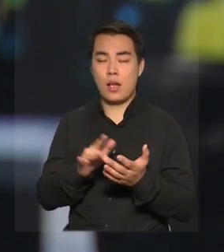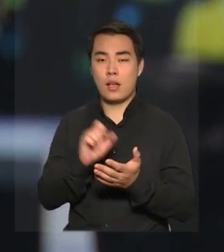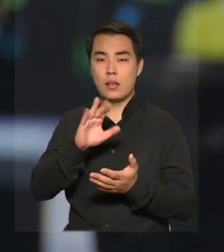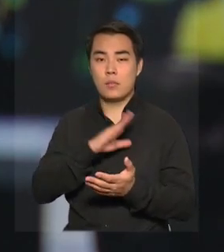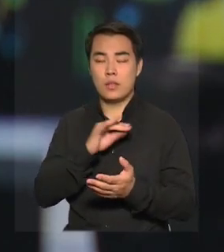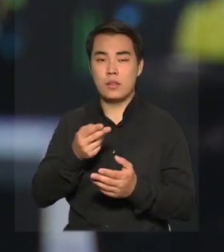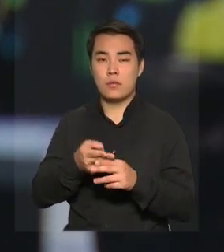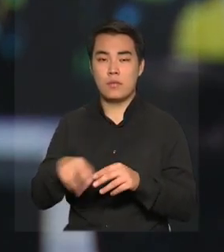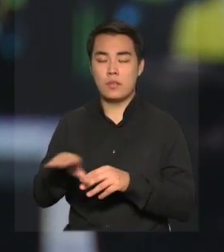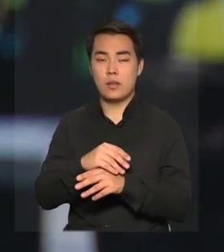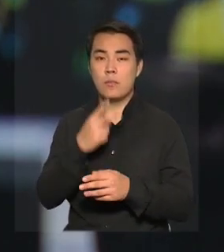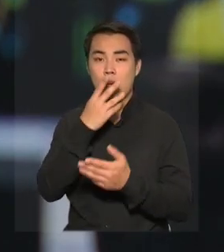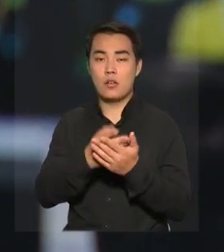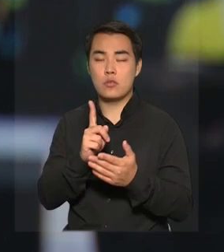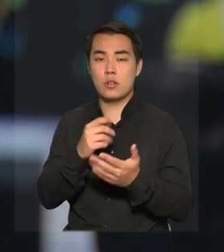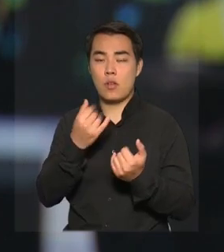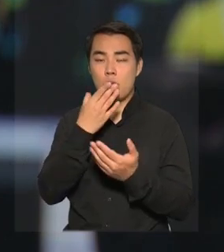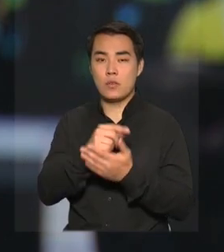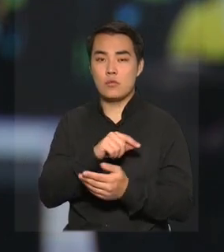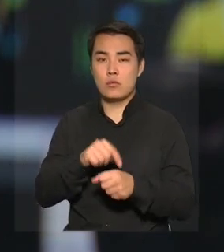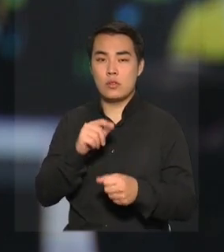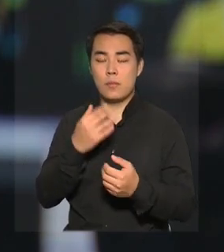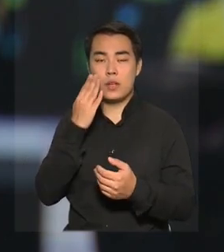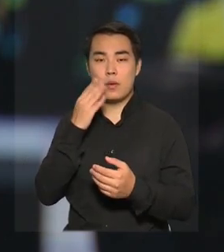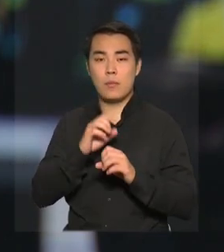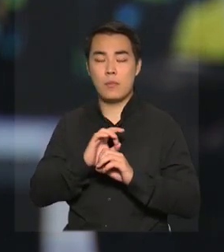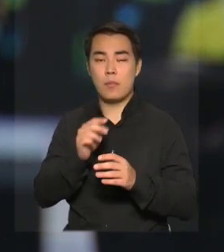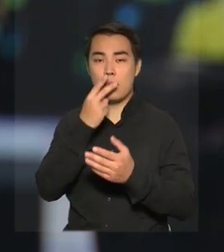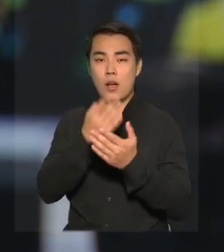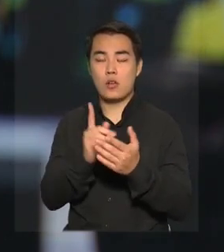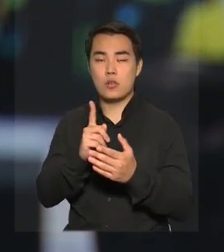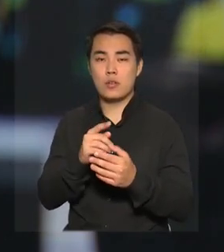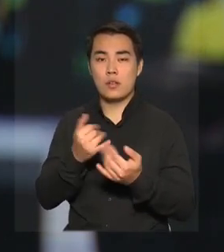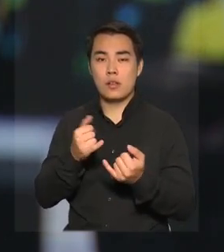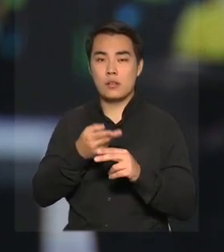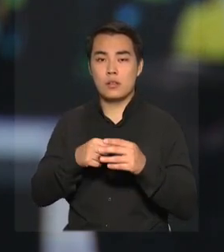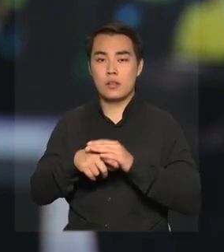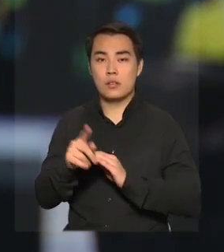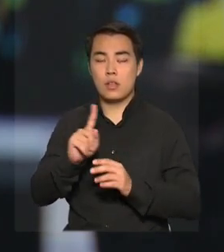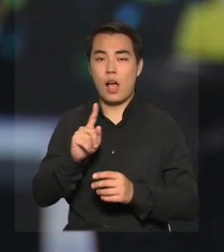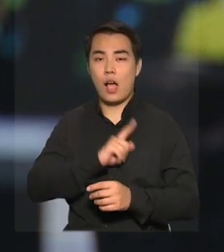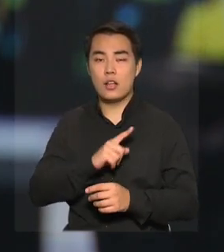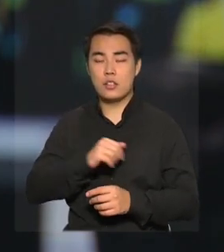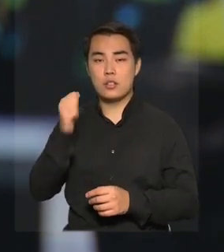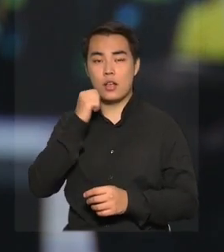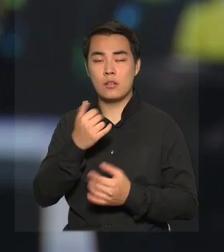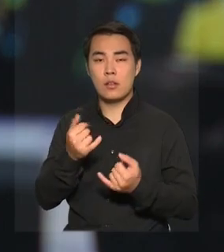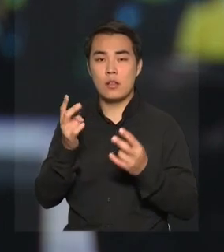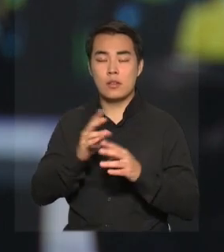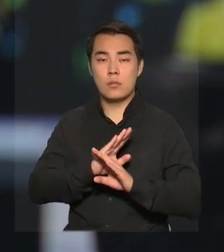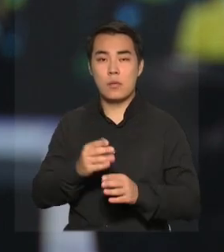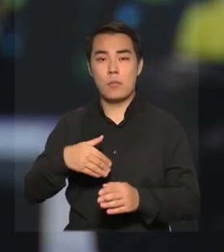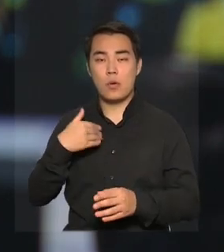все это он делает, чтобы на собственном примере показать людям, как не прозябать в ожидании старости и приносить